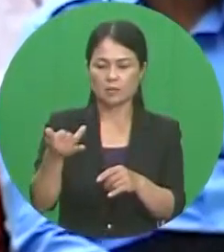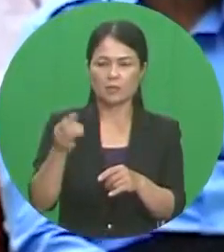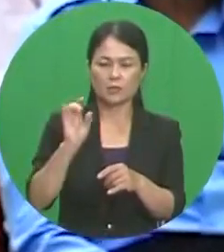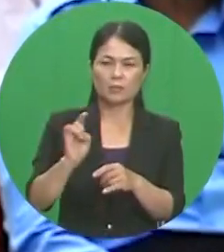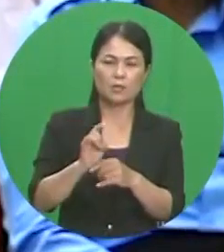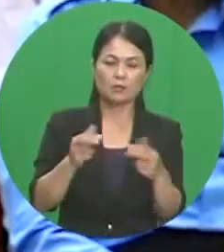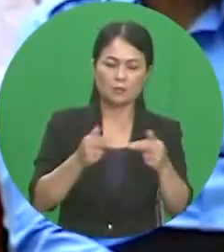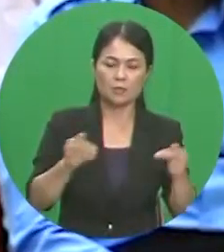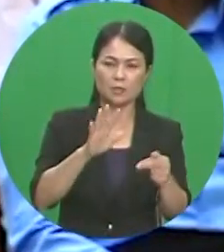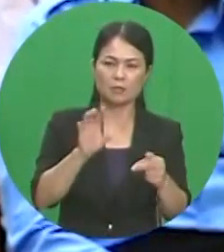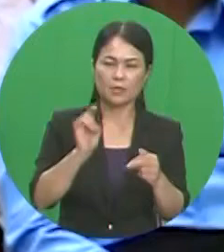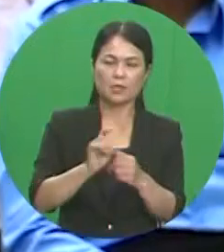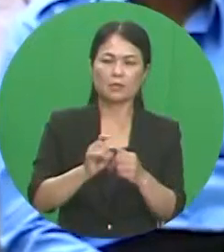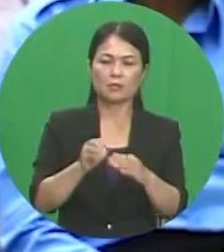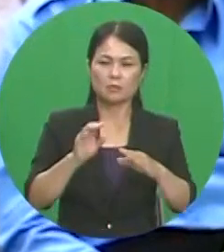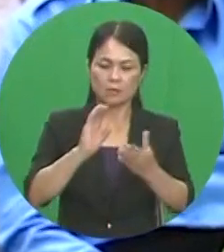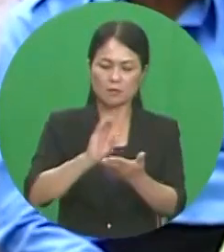557